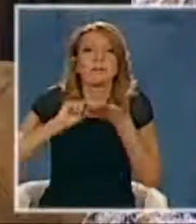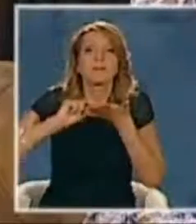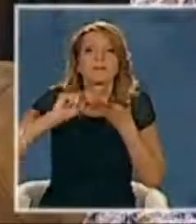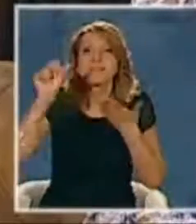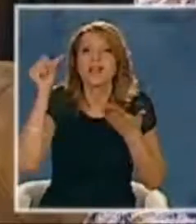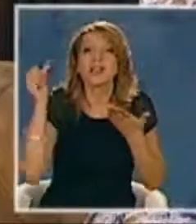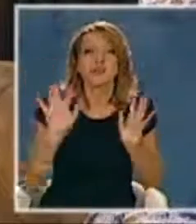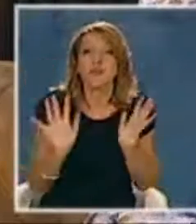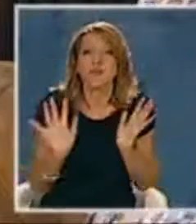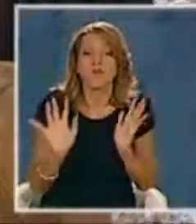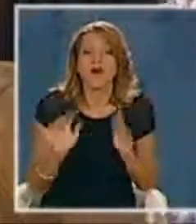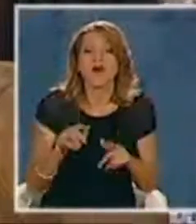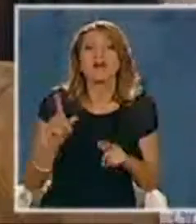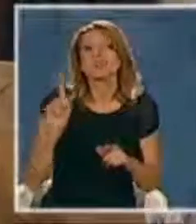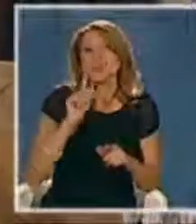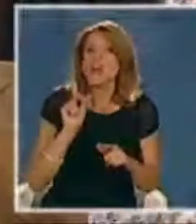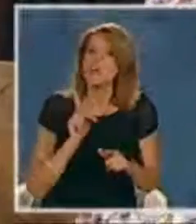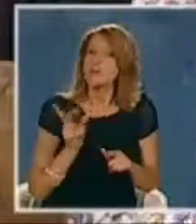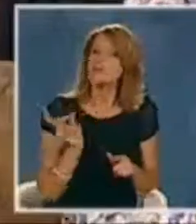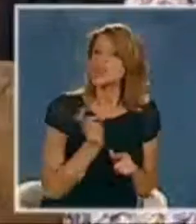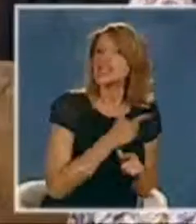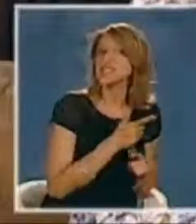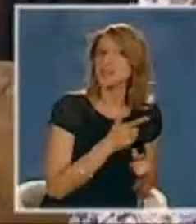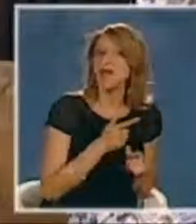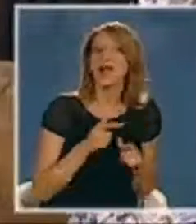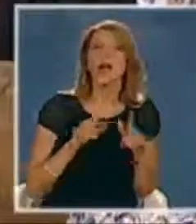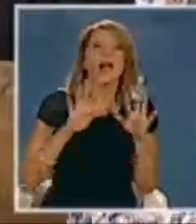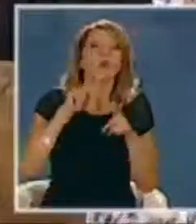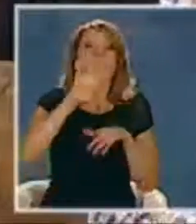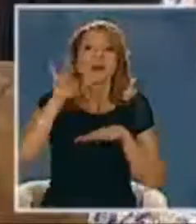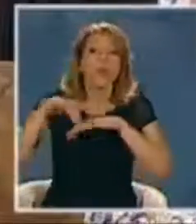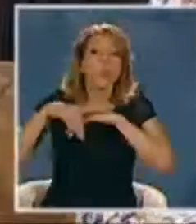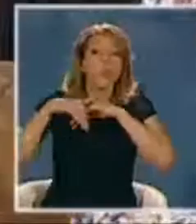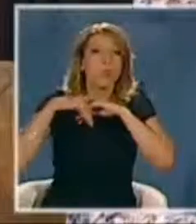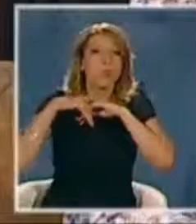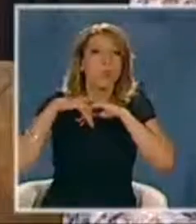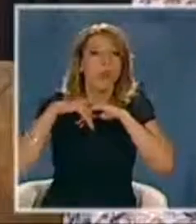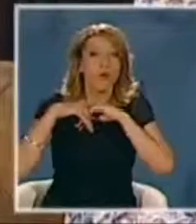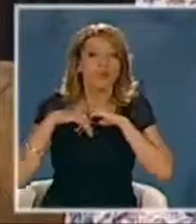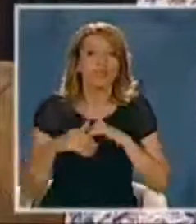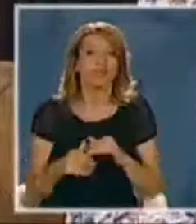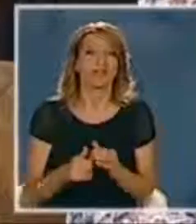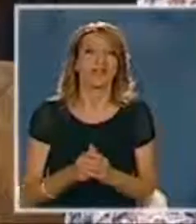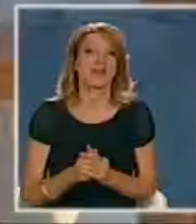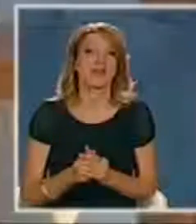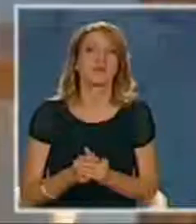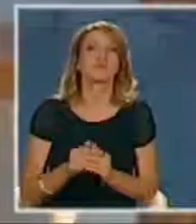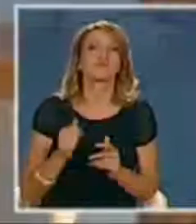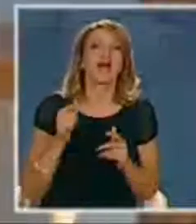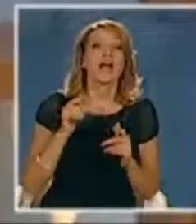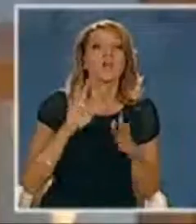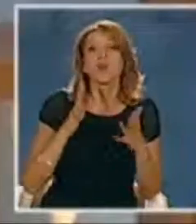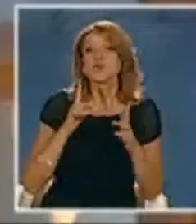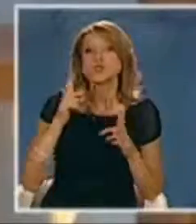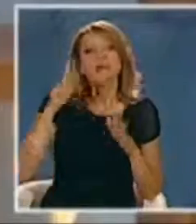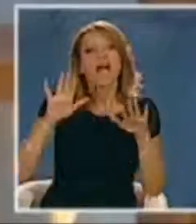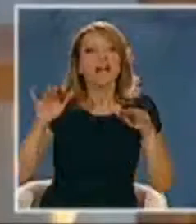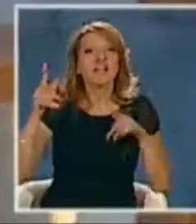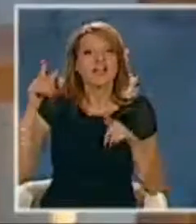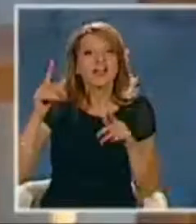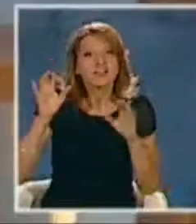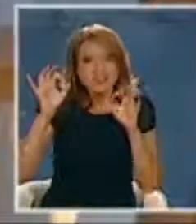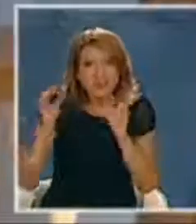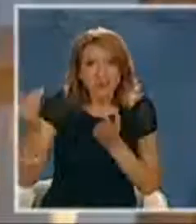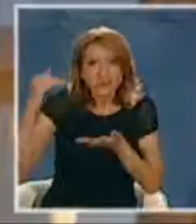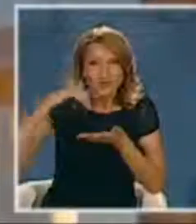човек понякога може да избяга от тях, стига да попадне на ангел и на човек, който наистина да му помогне. То май не попадаме на ангеля, ами те попадат на